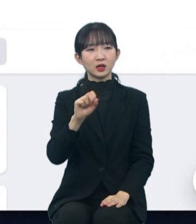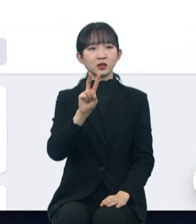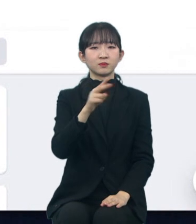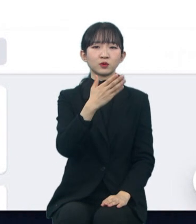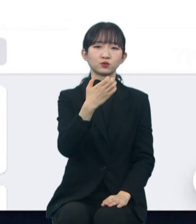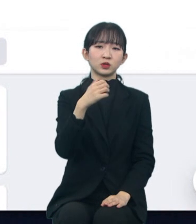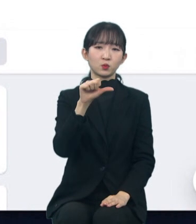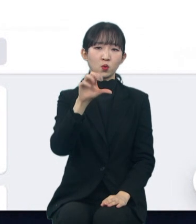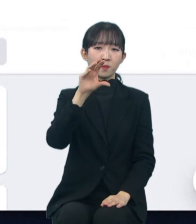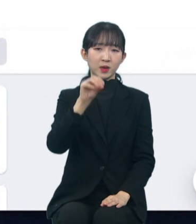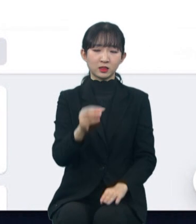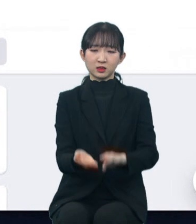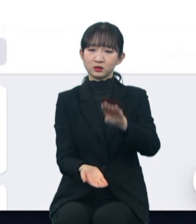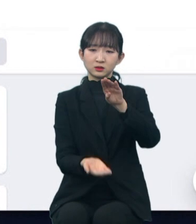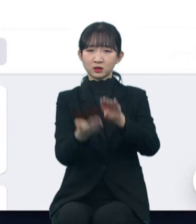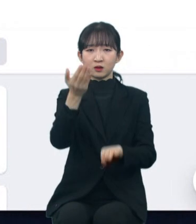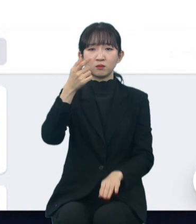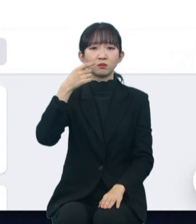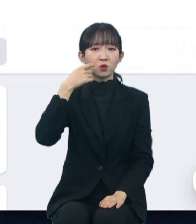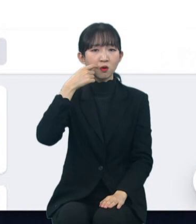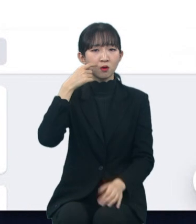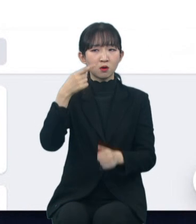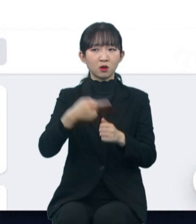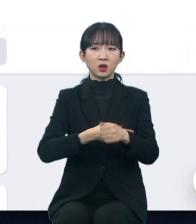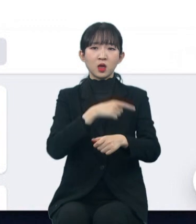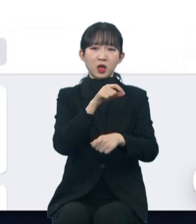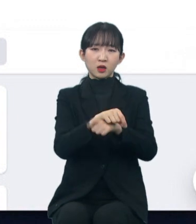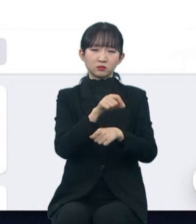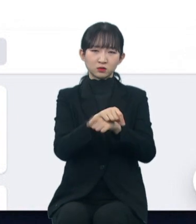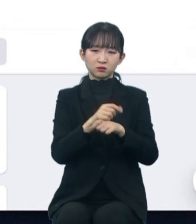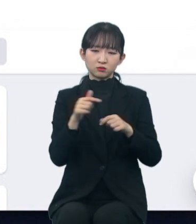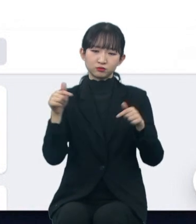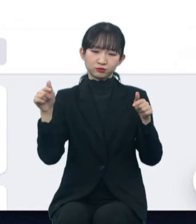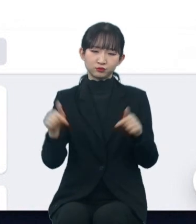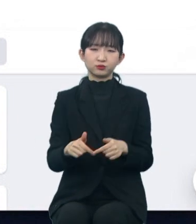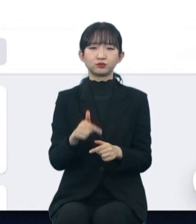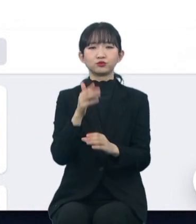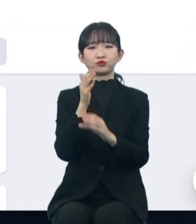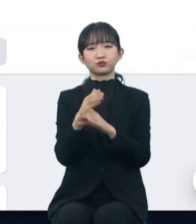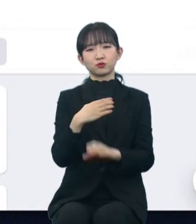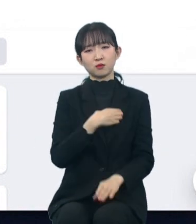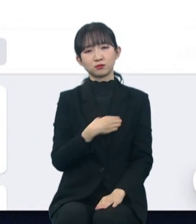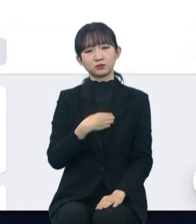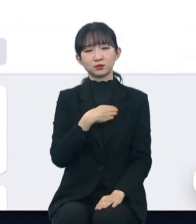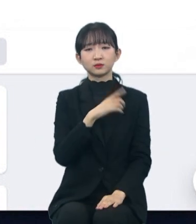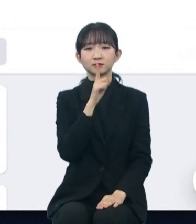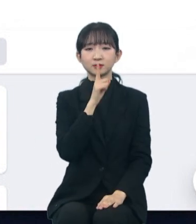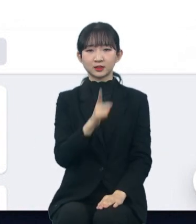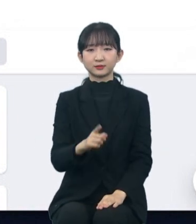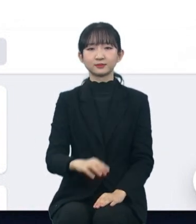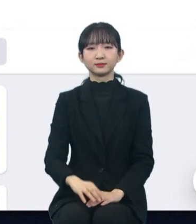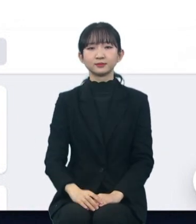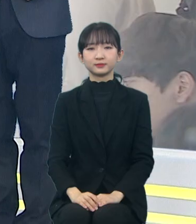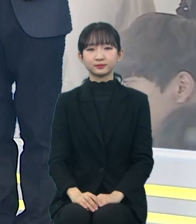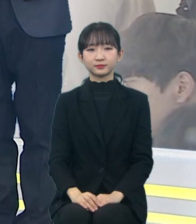충족하지 못할 정도로 줄어 행정조직까지 축소해야 하는 실정이라고 우려했습니다. BTV 뉴스